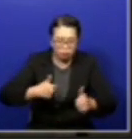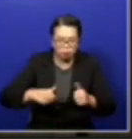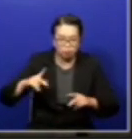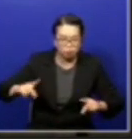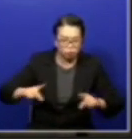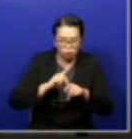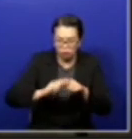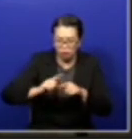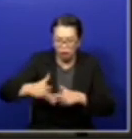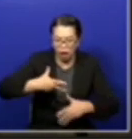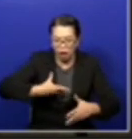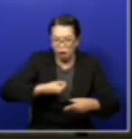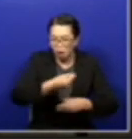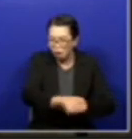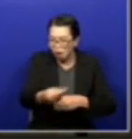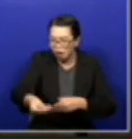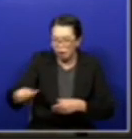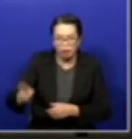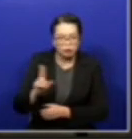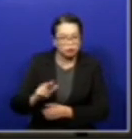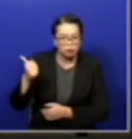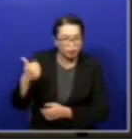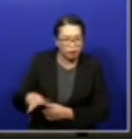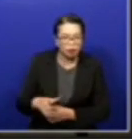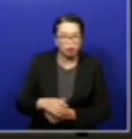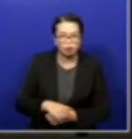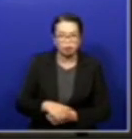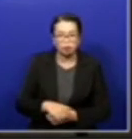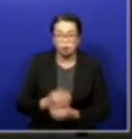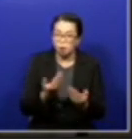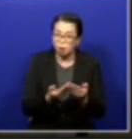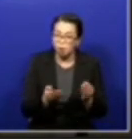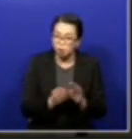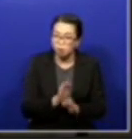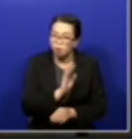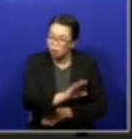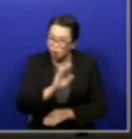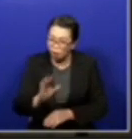ไม่ใช่กองทุนของท่านไม่ใช่มรดกตกทอดในครอบครัวของท่าน